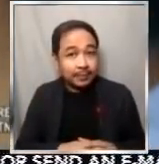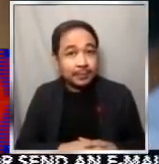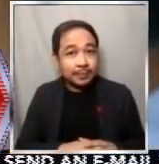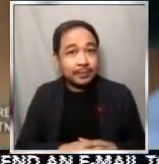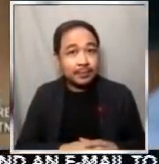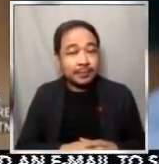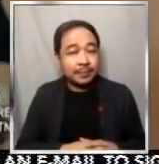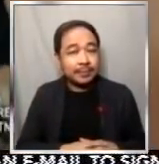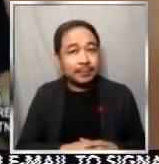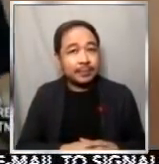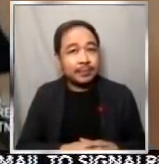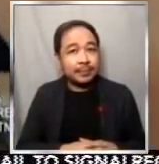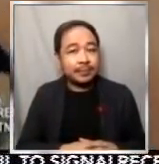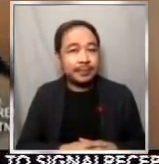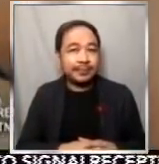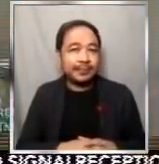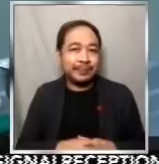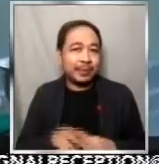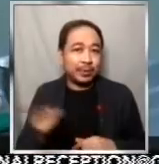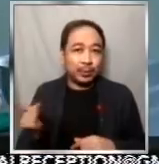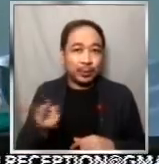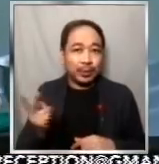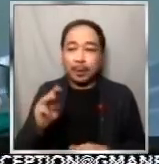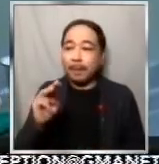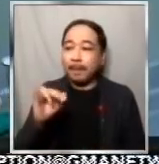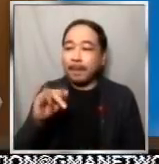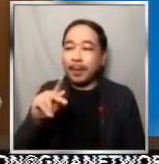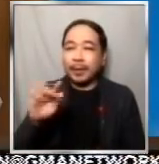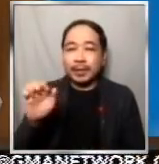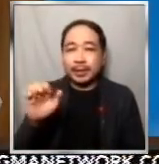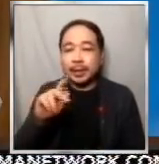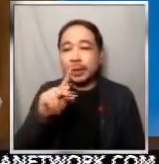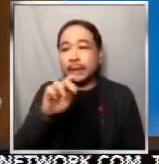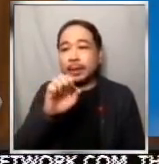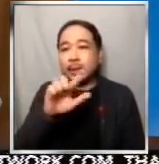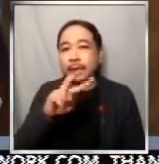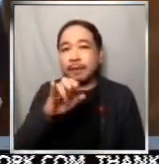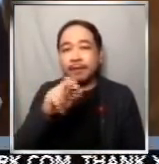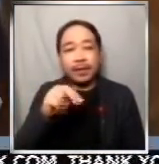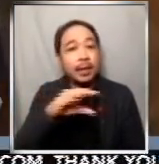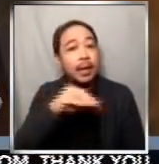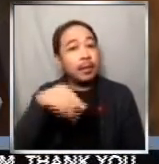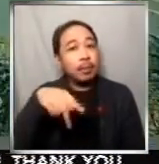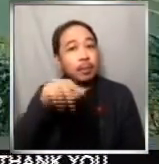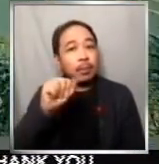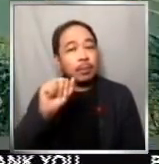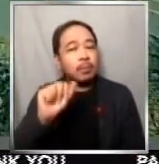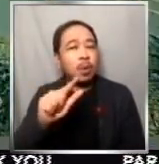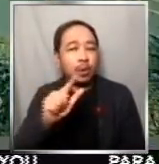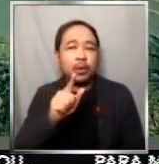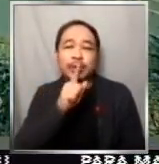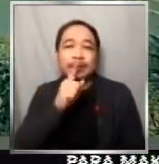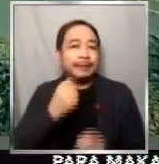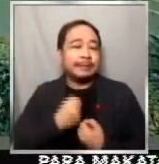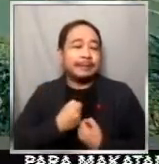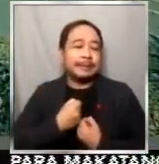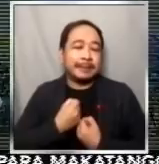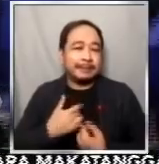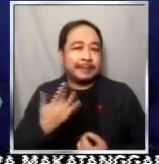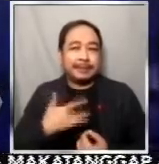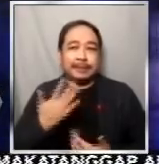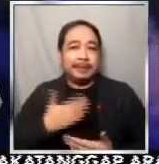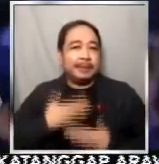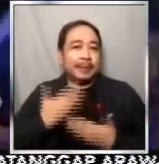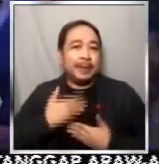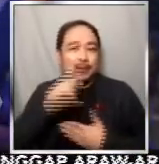Hindi maitago ni na Mikee Quintos, Kelvin Miranda at Paul Salas ang tuwa sa tagumpay na tinatamasa ng series nila